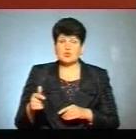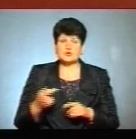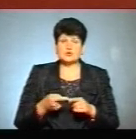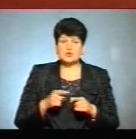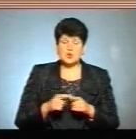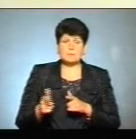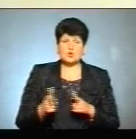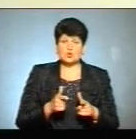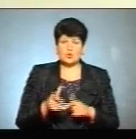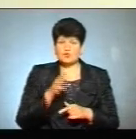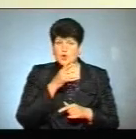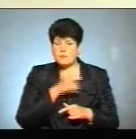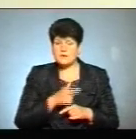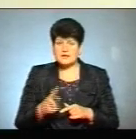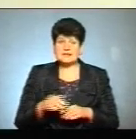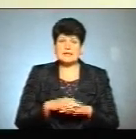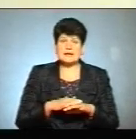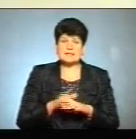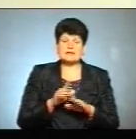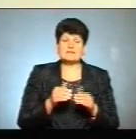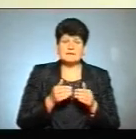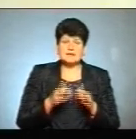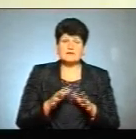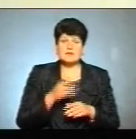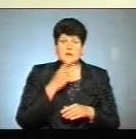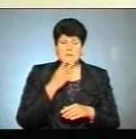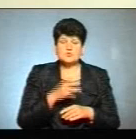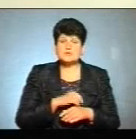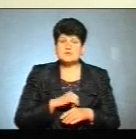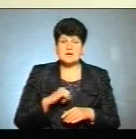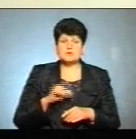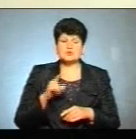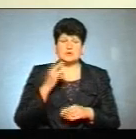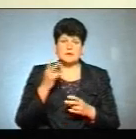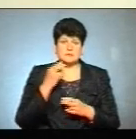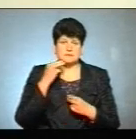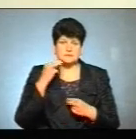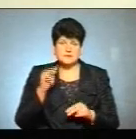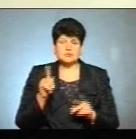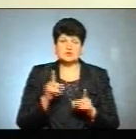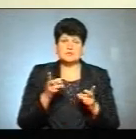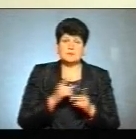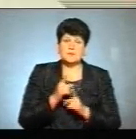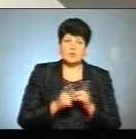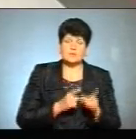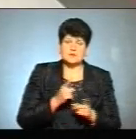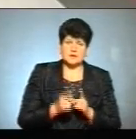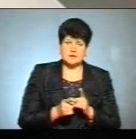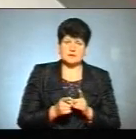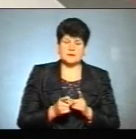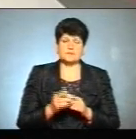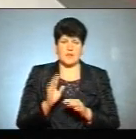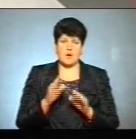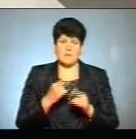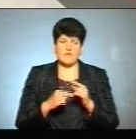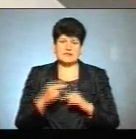оцього підготовчого періоду, навіть ринки ті, що відкриють, вони самі бачать, що треба удосконалювати, чи що треба заміняти. Повернемося трохи до